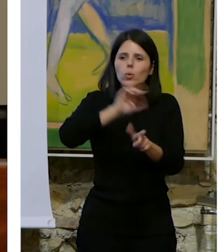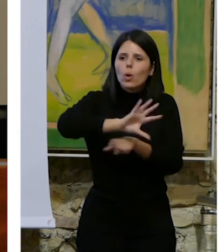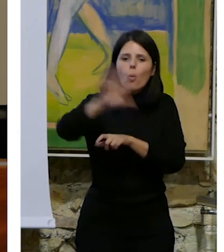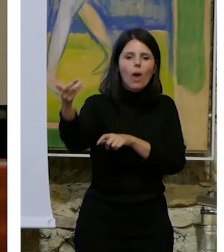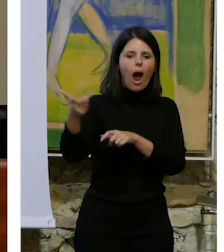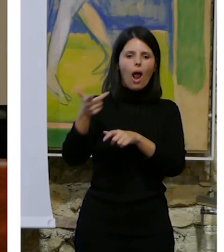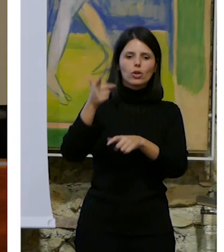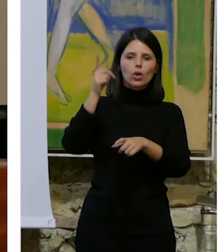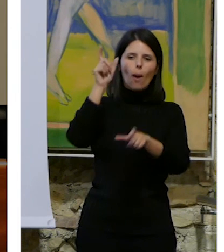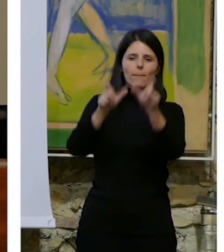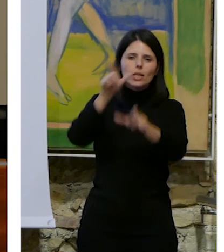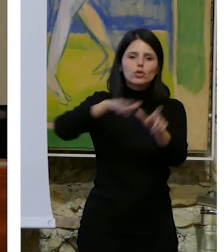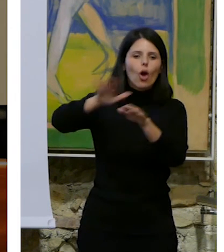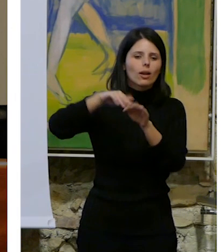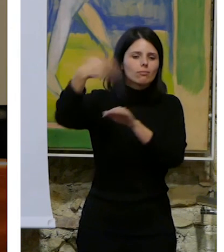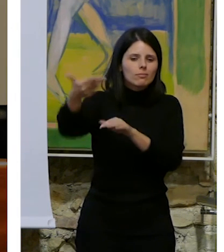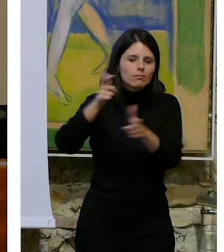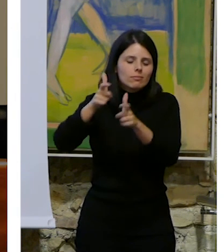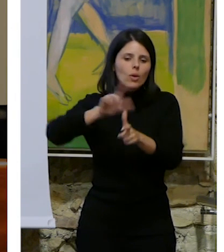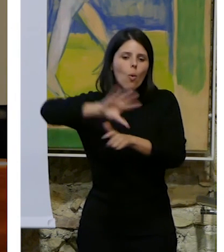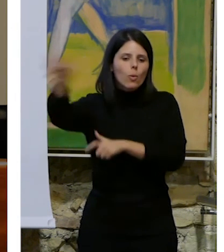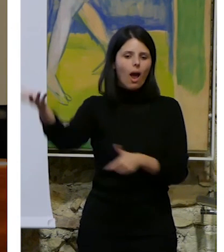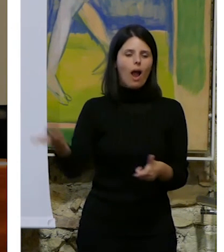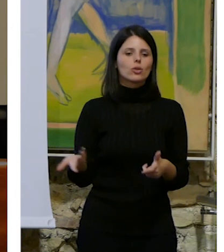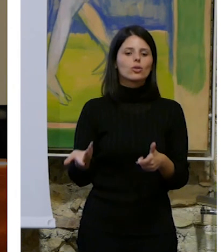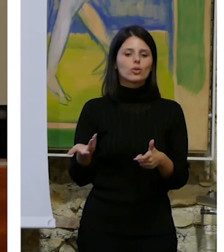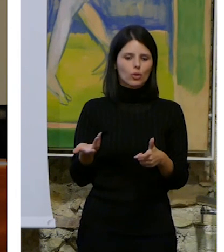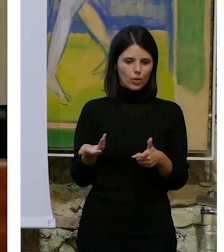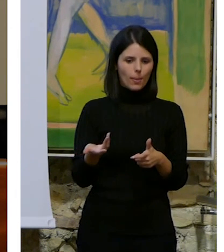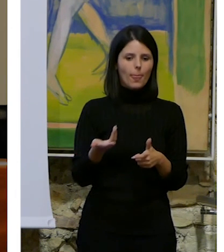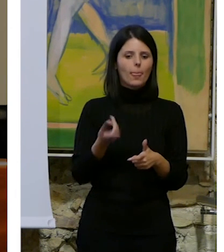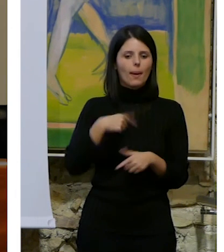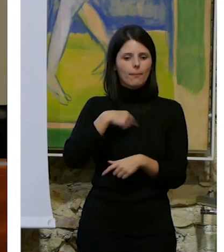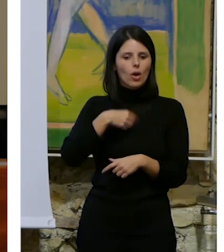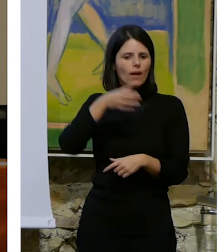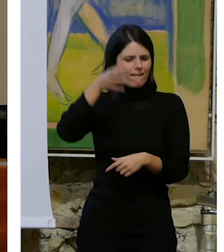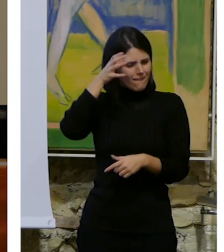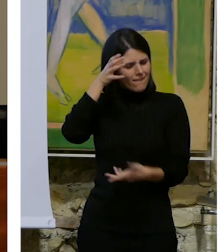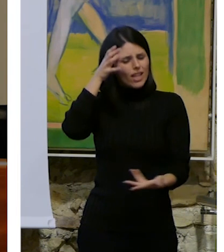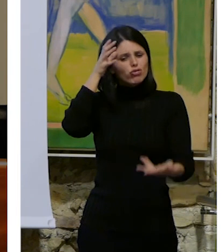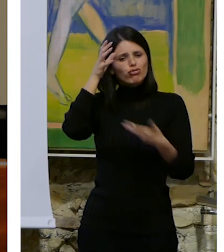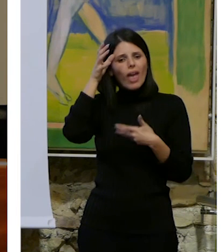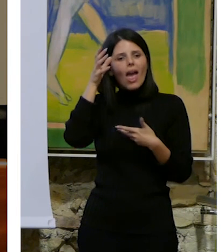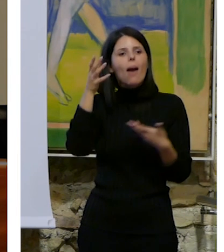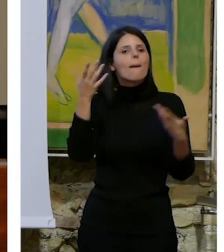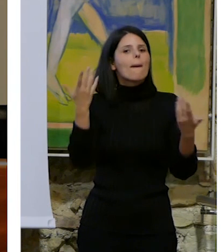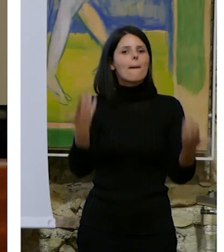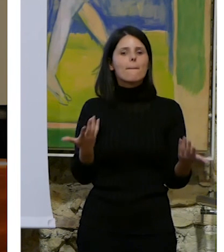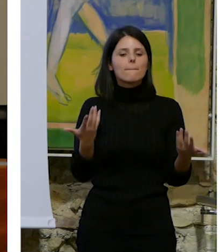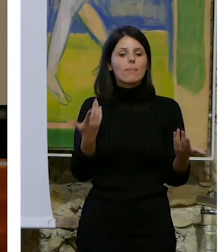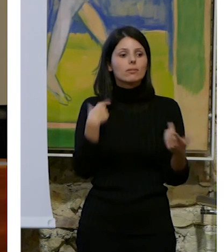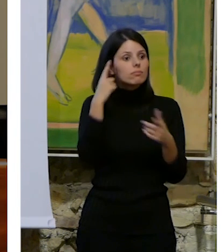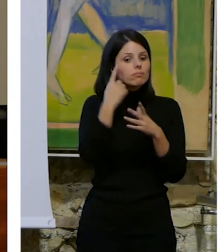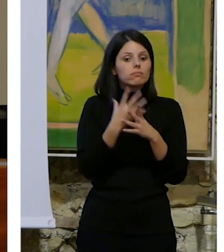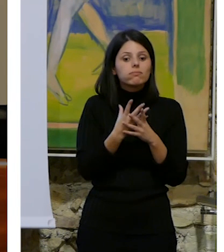altri popoli, con altri geni, ma noi abbiamo i nostri e quindi sembra impossibile, no? Che possiamo averli avuti e non potremo averli mai